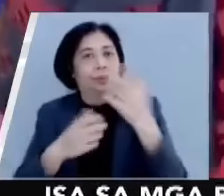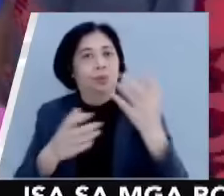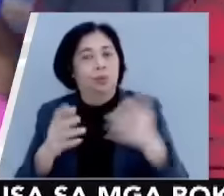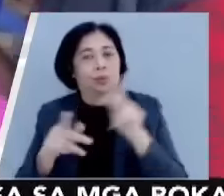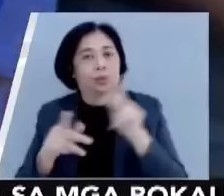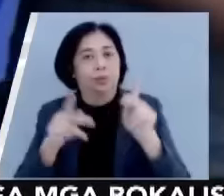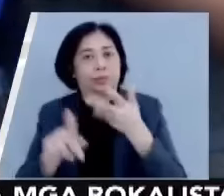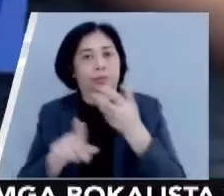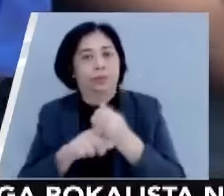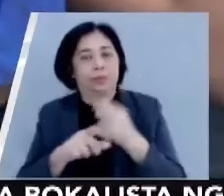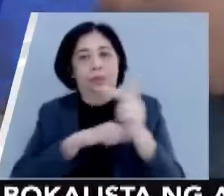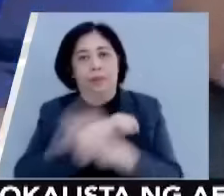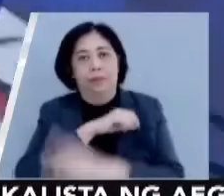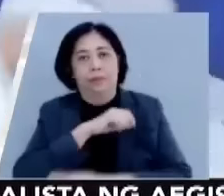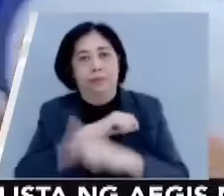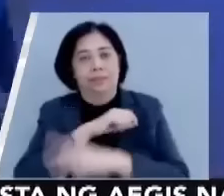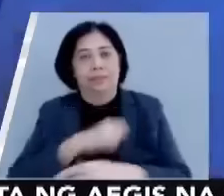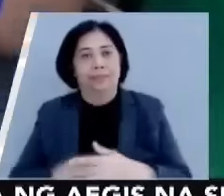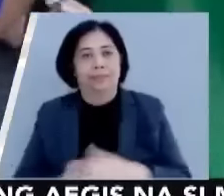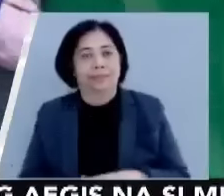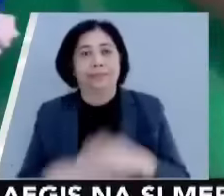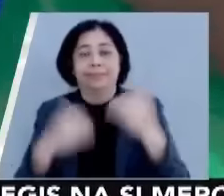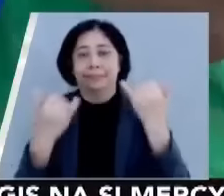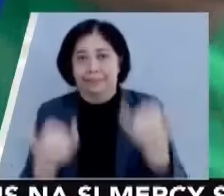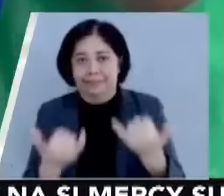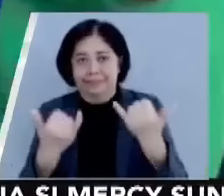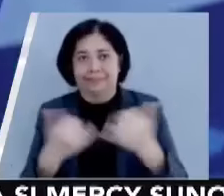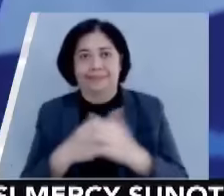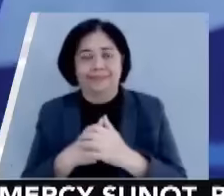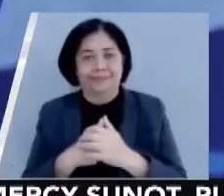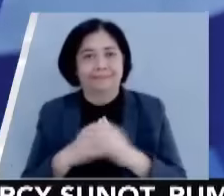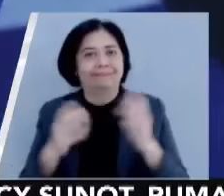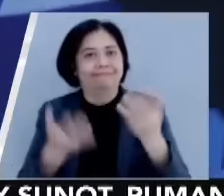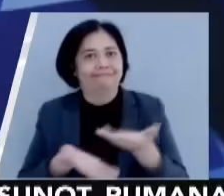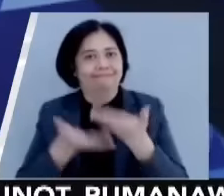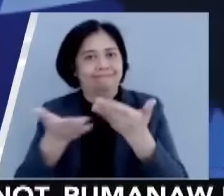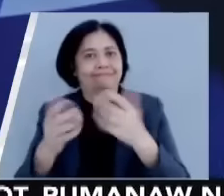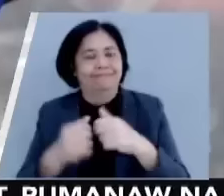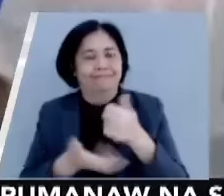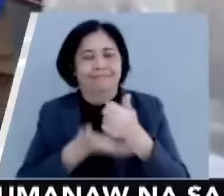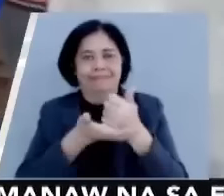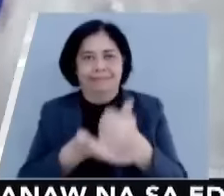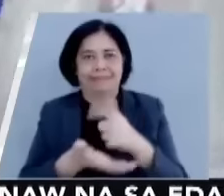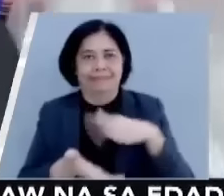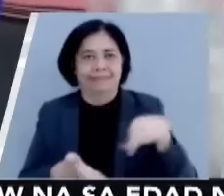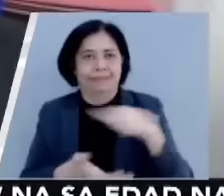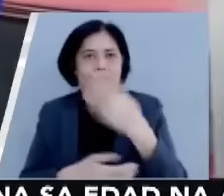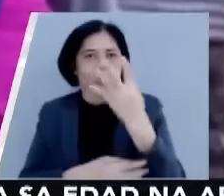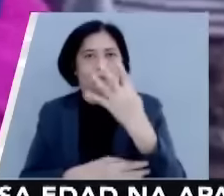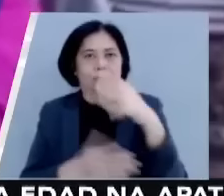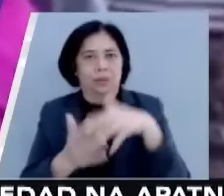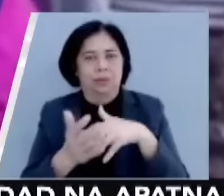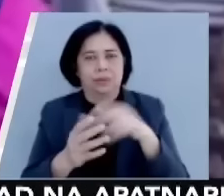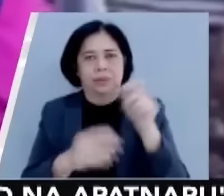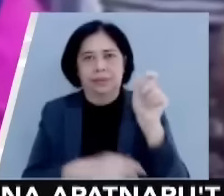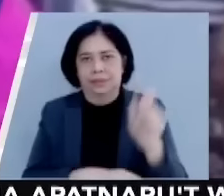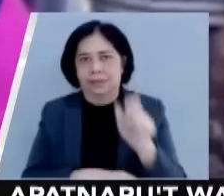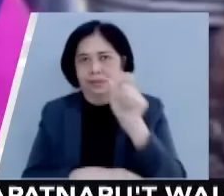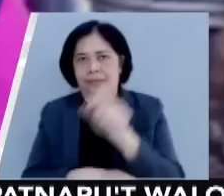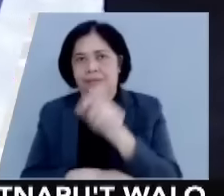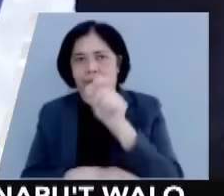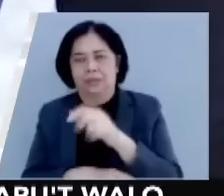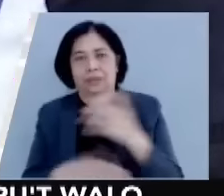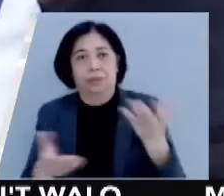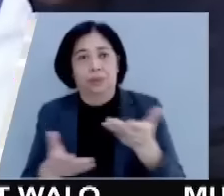probinsya. At ngayong araw, nakapaghatid na tayo ng tulong sa 4,000 individual sa Jose